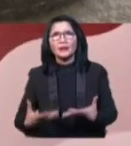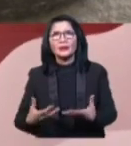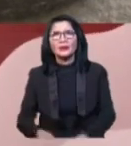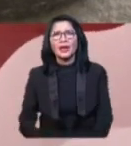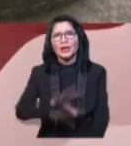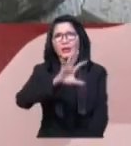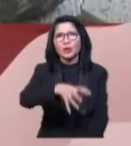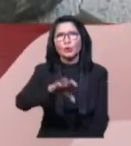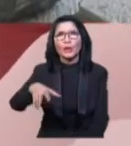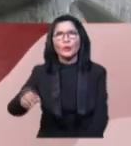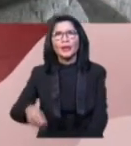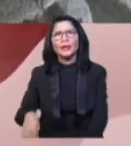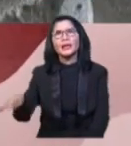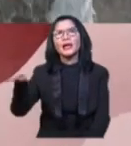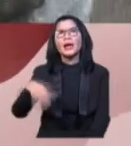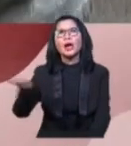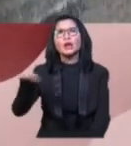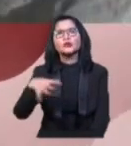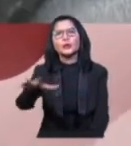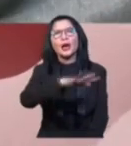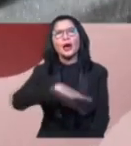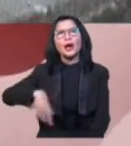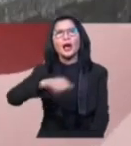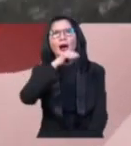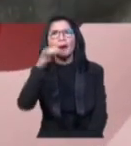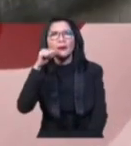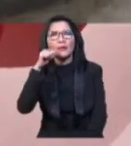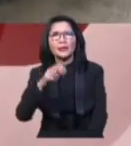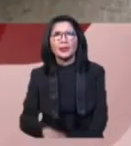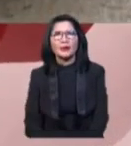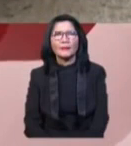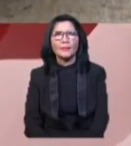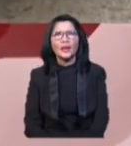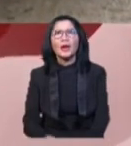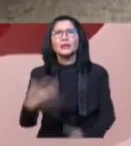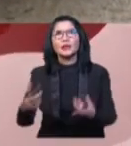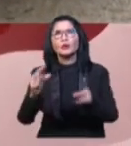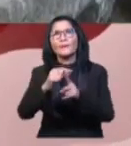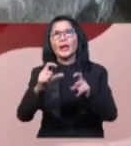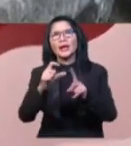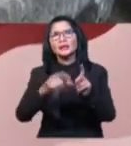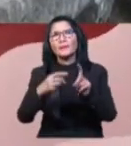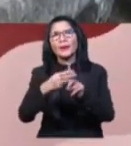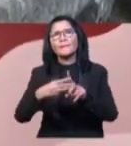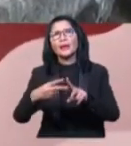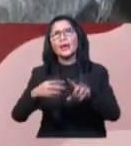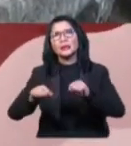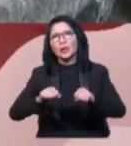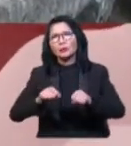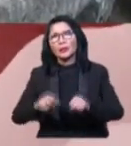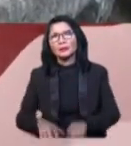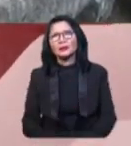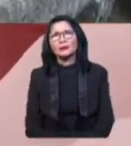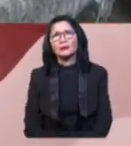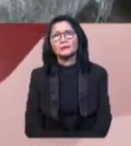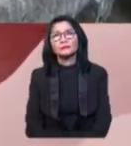di wilayah-wilayah yang zona merah, zona hitam terkait dengan kemarin juga PSBB darurat gitu. Nah, ini yang sebetulnya